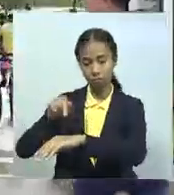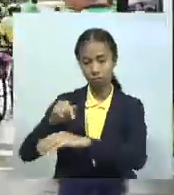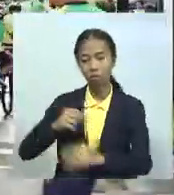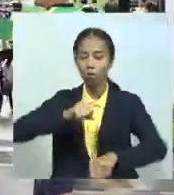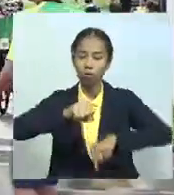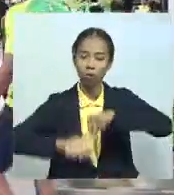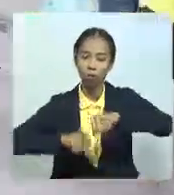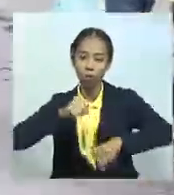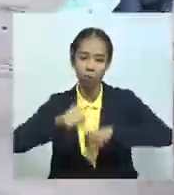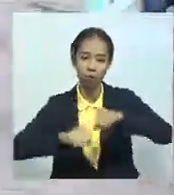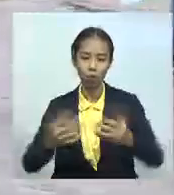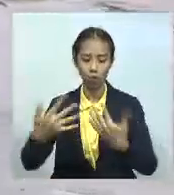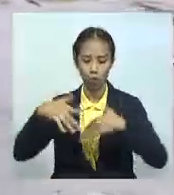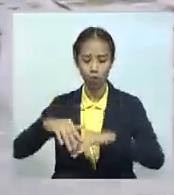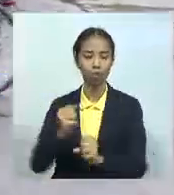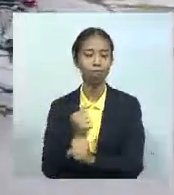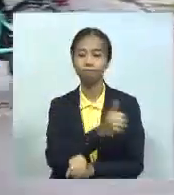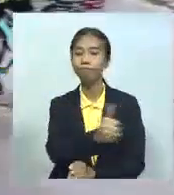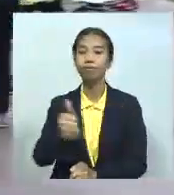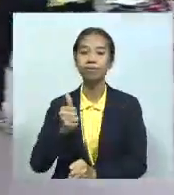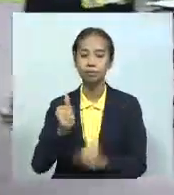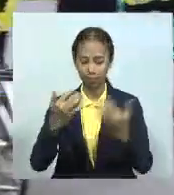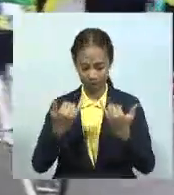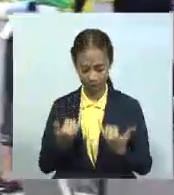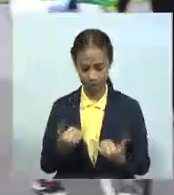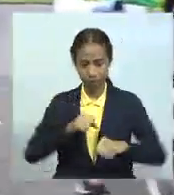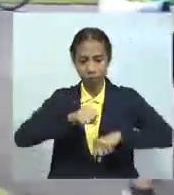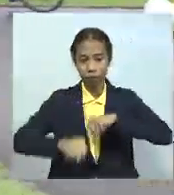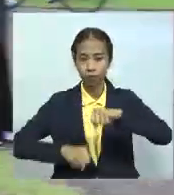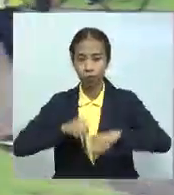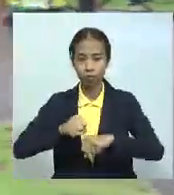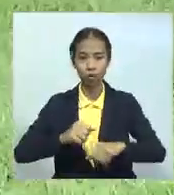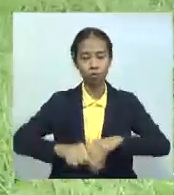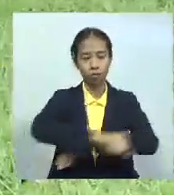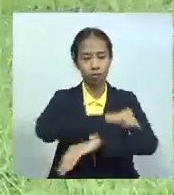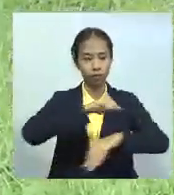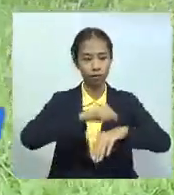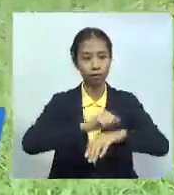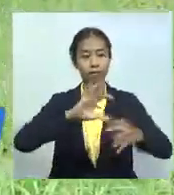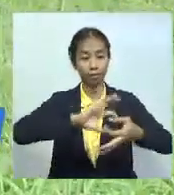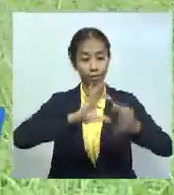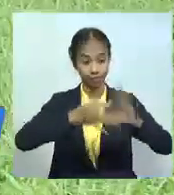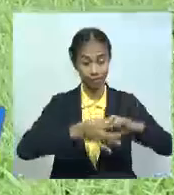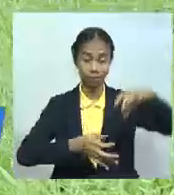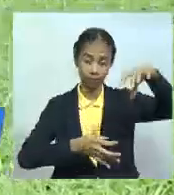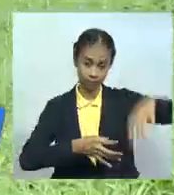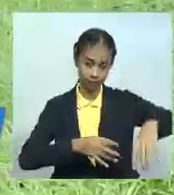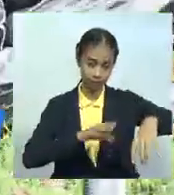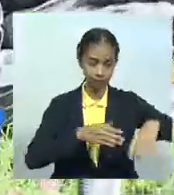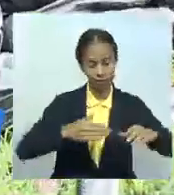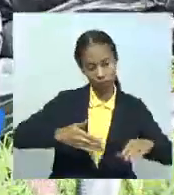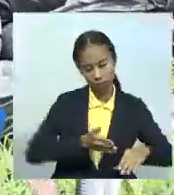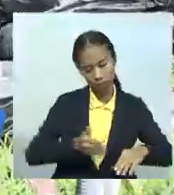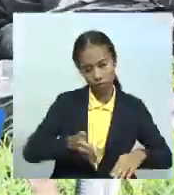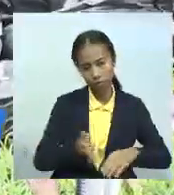เพื่อถวายพระบาทสมเด็จพระเจ้าอยู่หัวโดยปั่นจักรยานจากสนามกีฬากลางองค์การบริหารส่วนจังหวัดระนองปั่นไปต